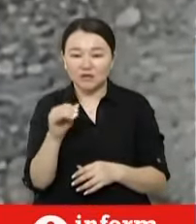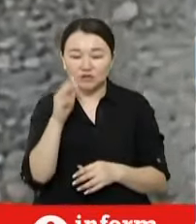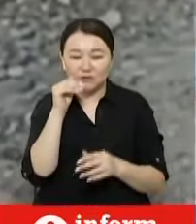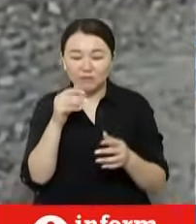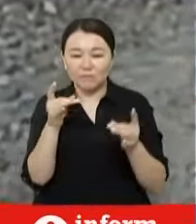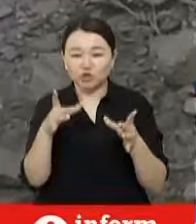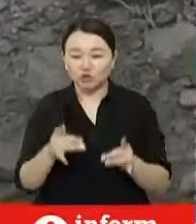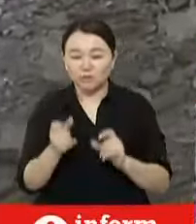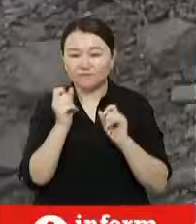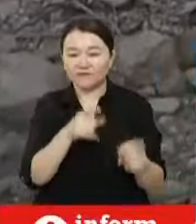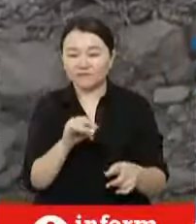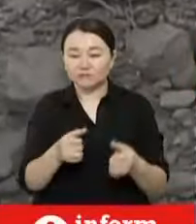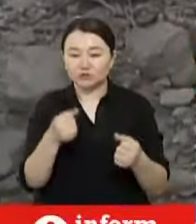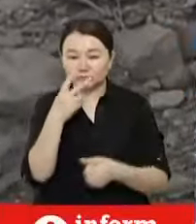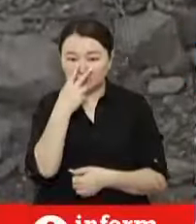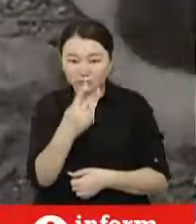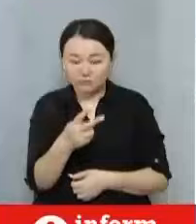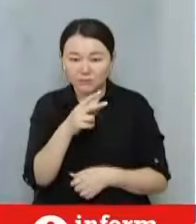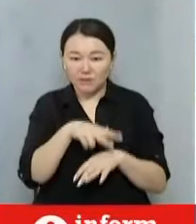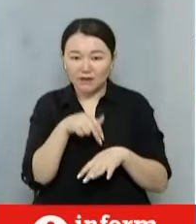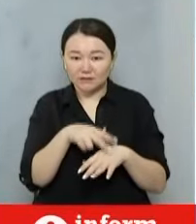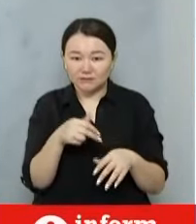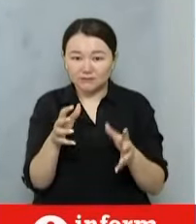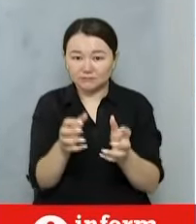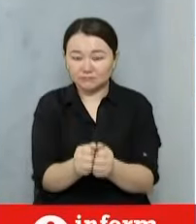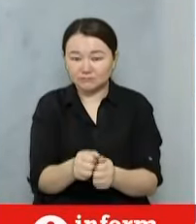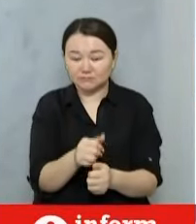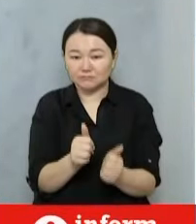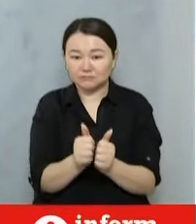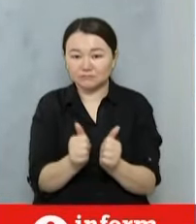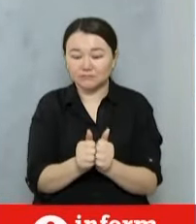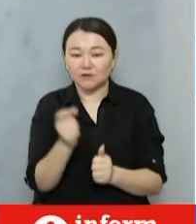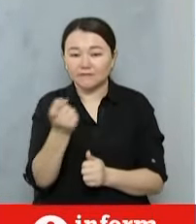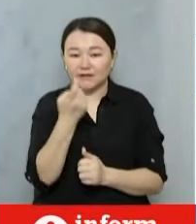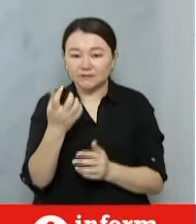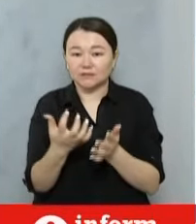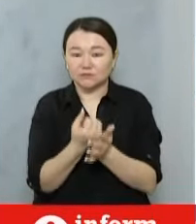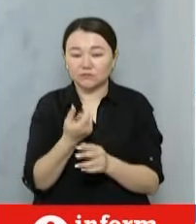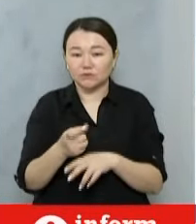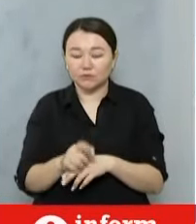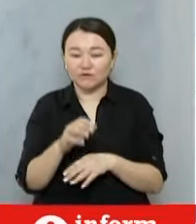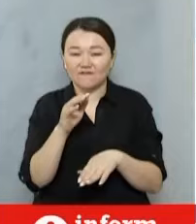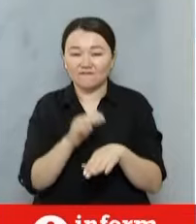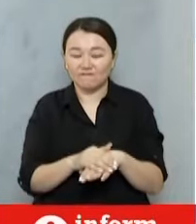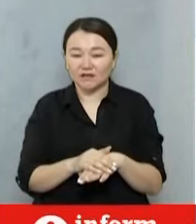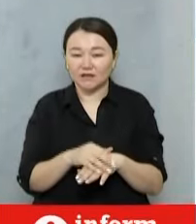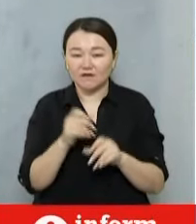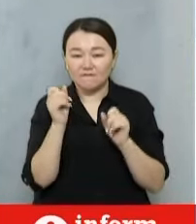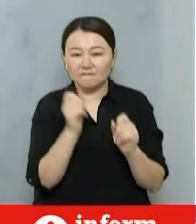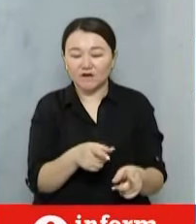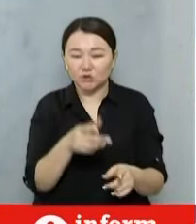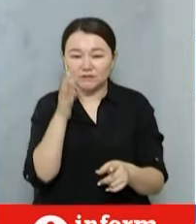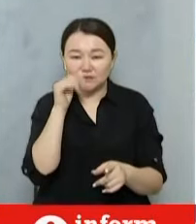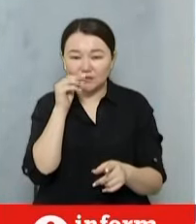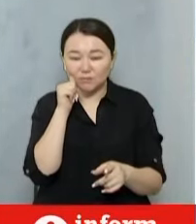мешке выкинули из машины прямо на глазах у патруля мы установим владельцев которые Ну вот совершили тот факт выкинул